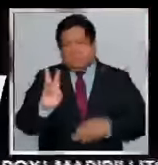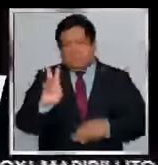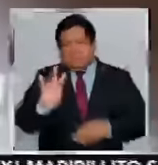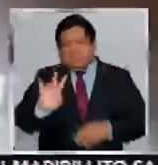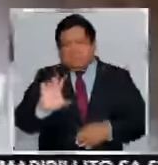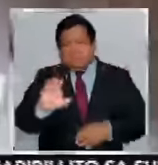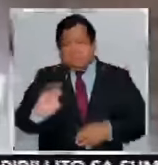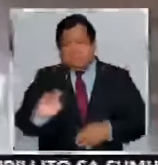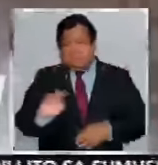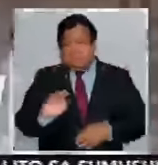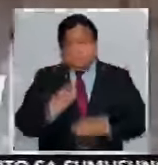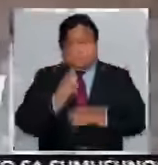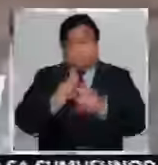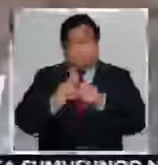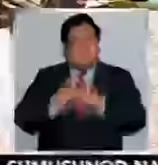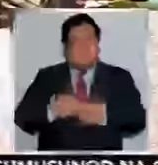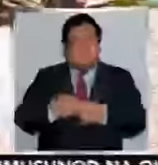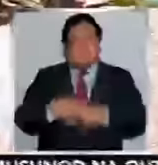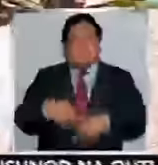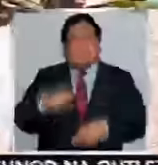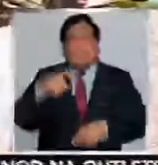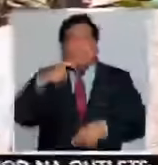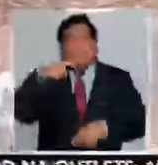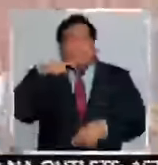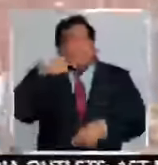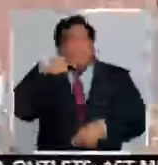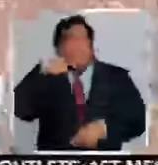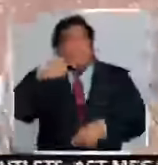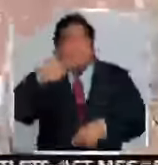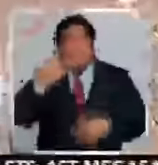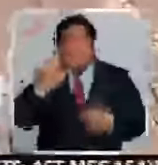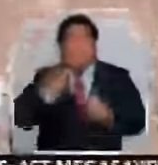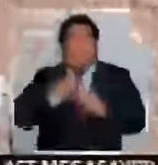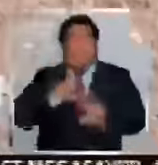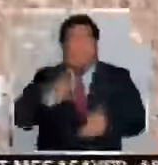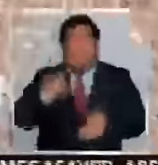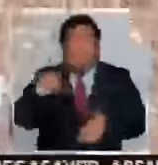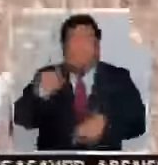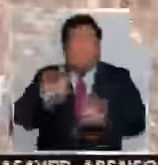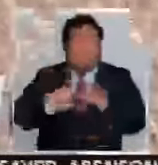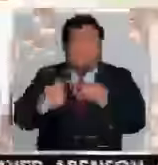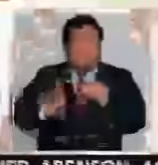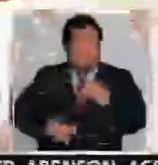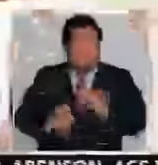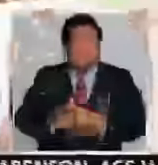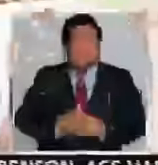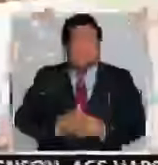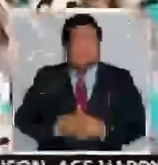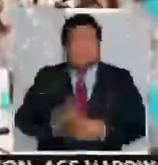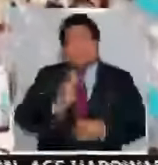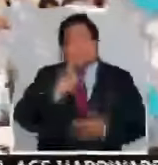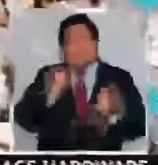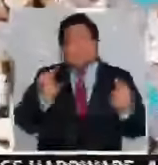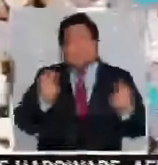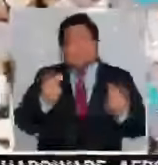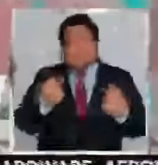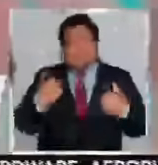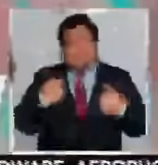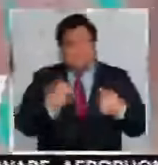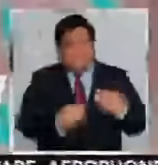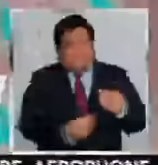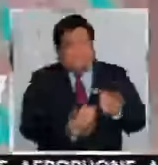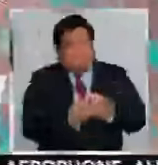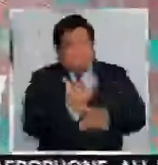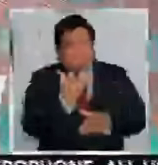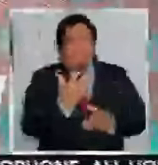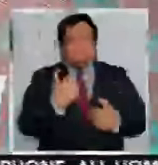rito, ngipin ng kidlat. Nagawa po ito ng anting-anting. Tumatama po sila sa malaking lupain, tumutubo din po. Pero ayon sa mga eksperto, hindi